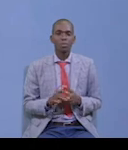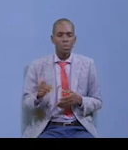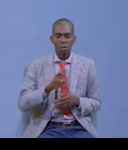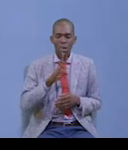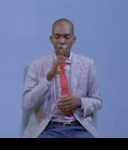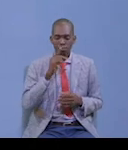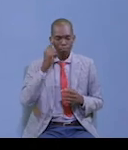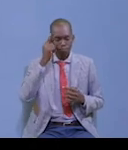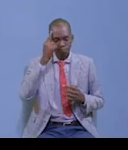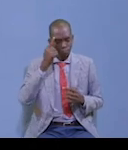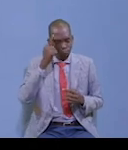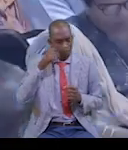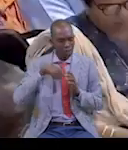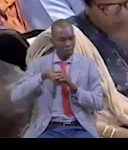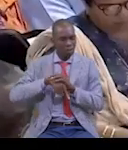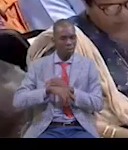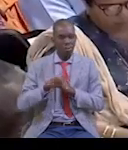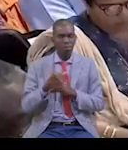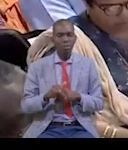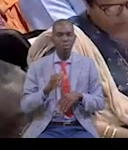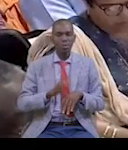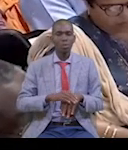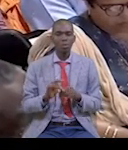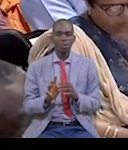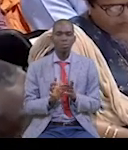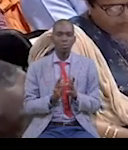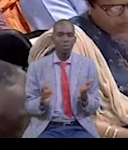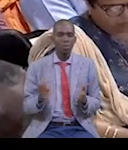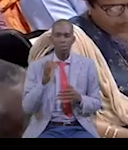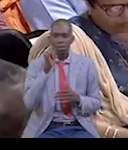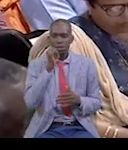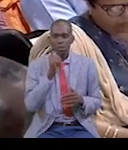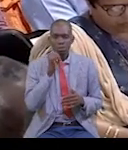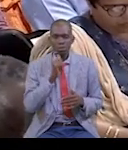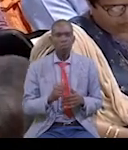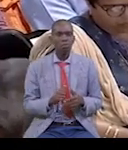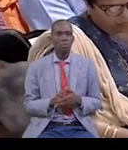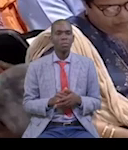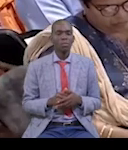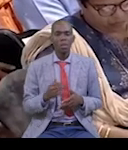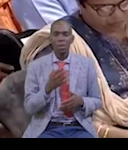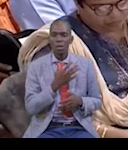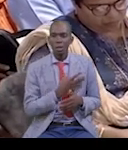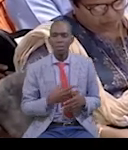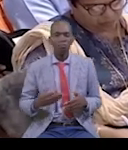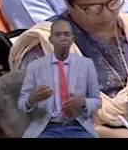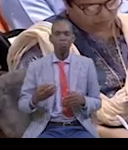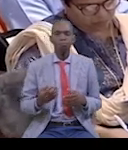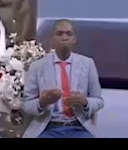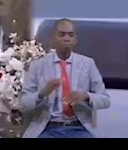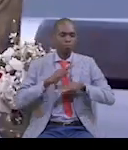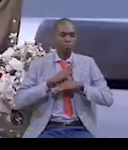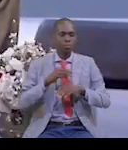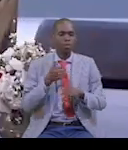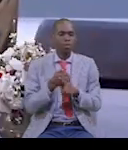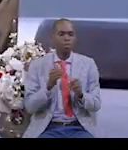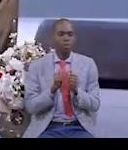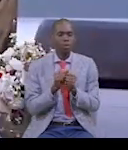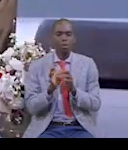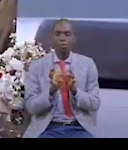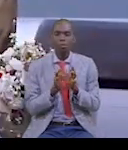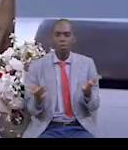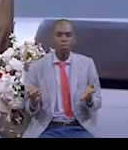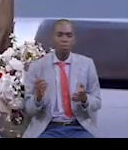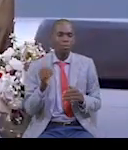on the scriptures daily. దినదినము లేఖనాలు ధ్యానం చేశారు. Applying the scriptures daily. దినదినము లేఖనాలు అనువర్తింప